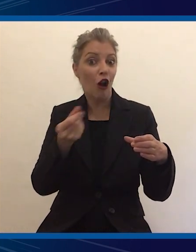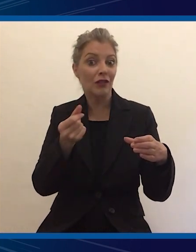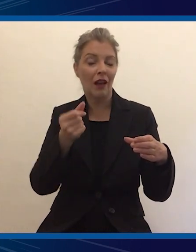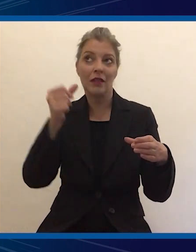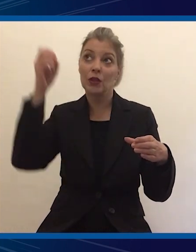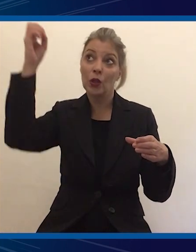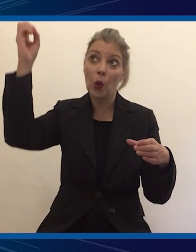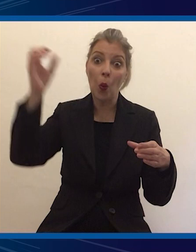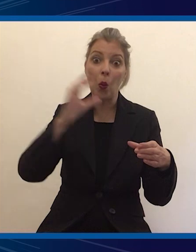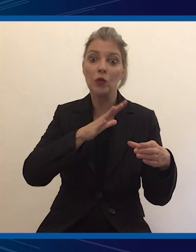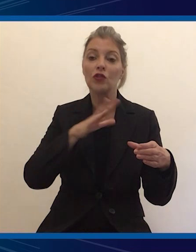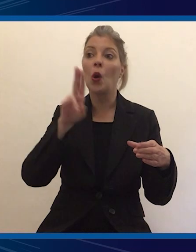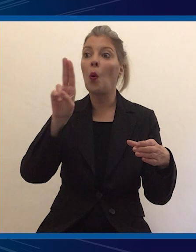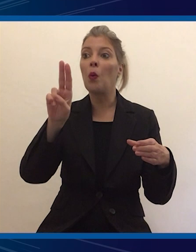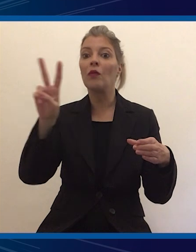luminescente.